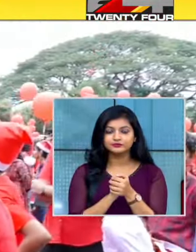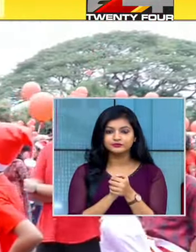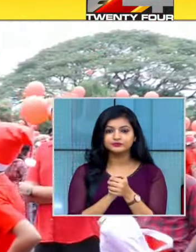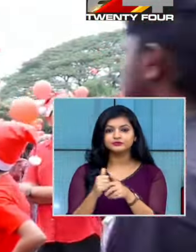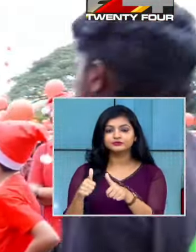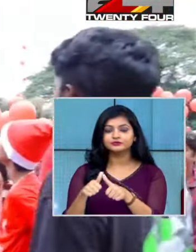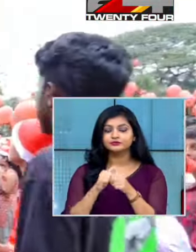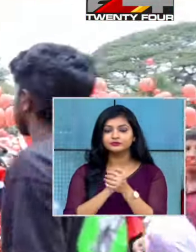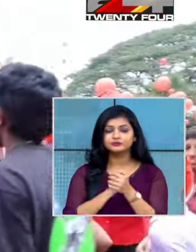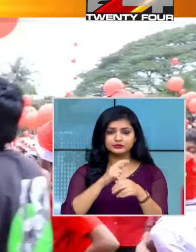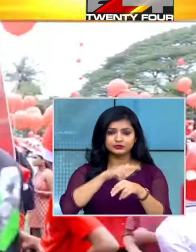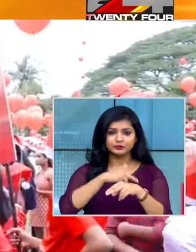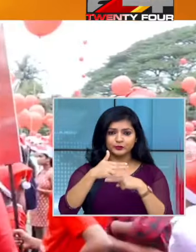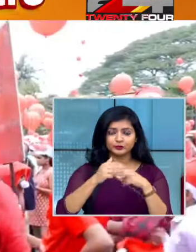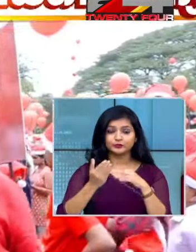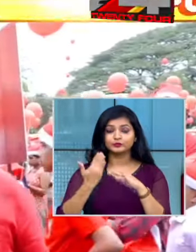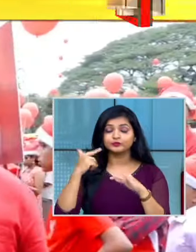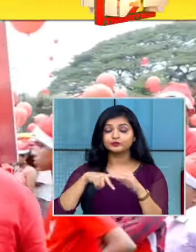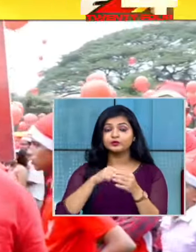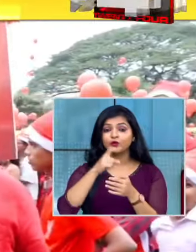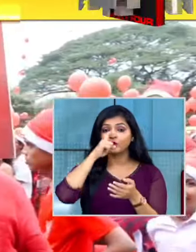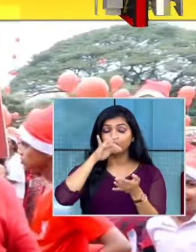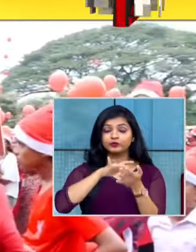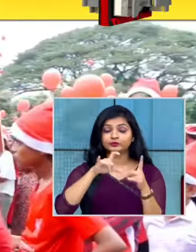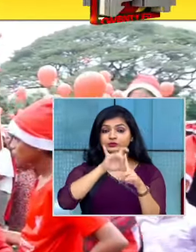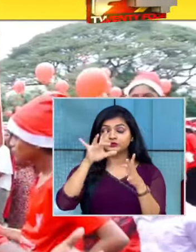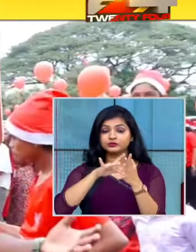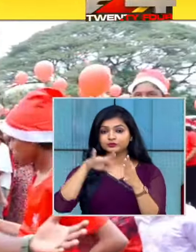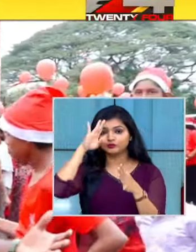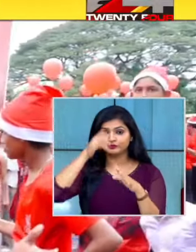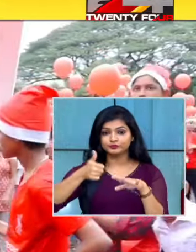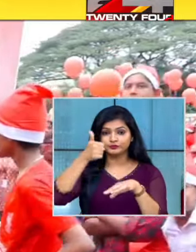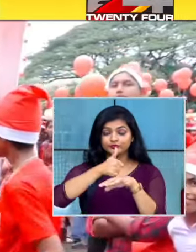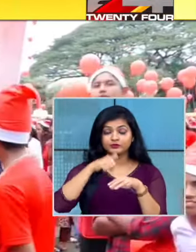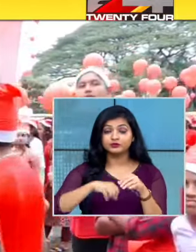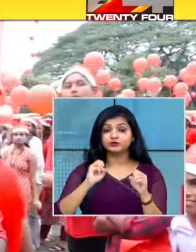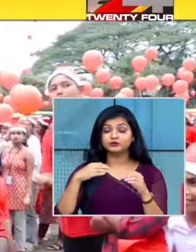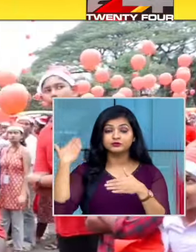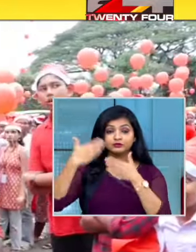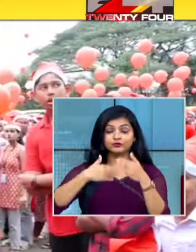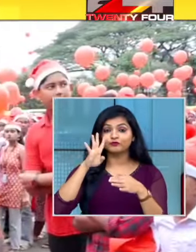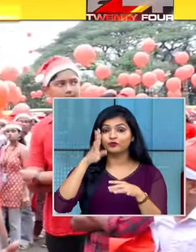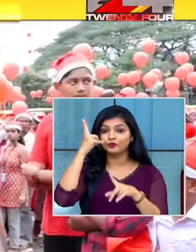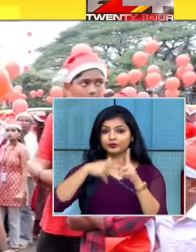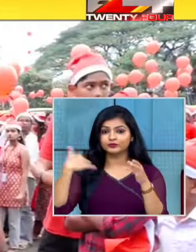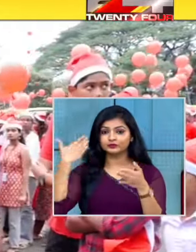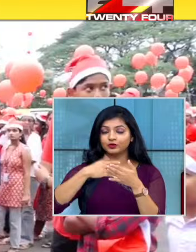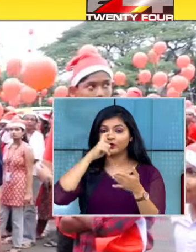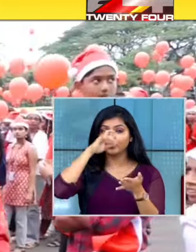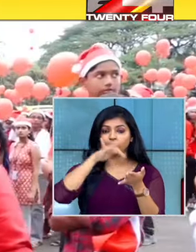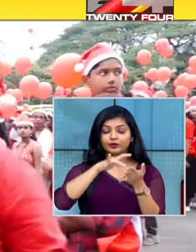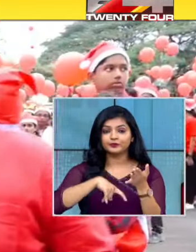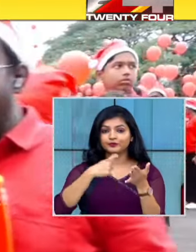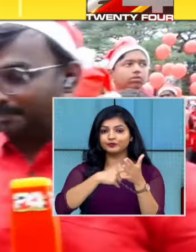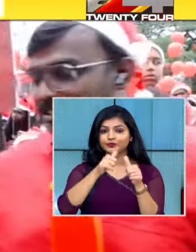പ്രജിൻ, തീർച്ചയായിട്ടും അല്പസമയം മുമ്പാണ് കോട്ടയം ജില്ലാ പോലീസ് മേധാവി ഈ വർഷത്തെ, അതായത് തുടർച്ചയായി 4 വർഷമാണ് കോട്ടയത്ത് ഈ ബോൺ നഥാലെ